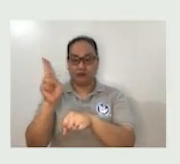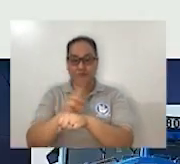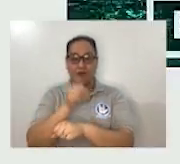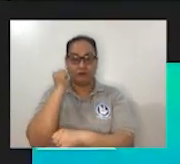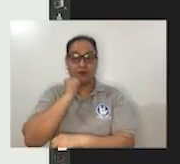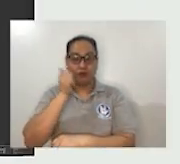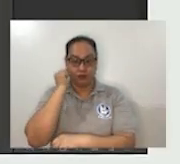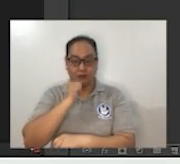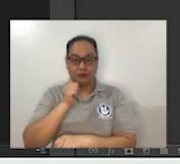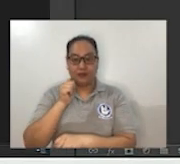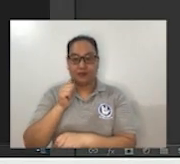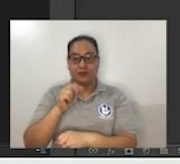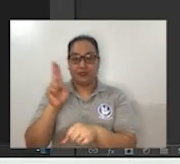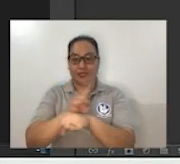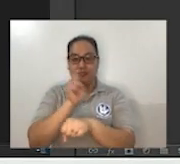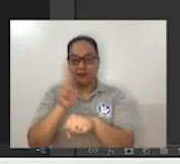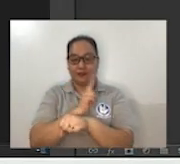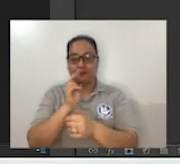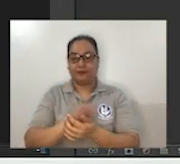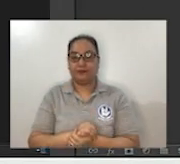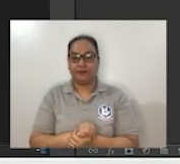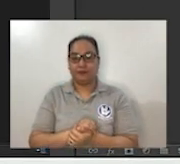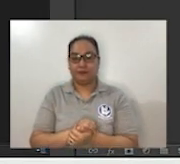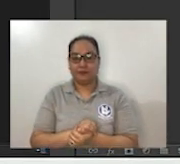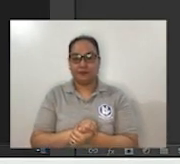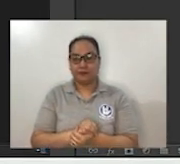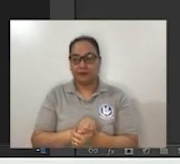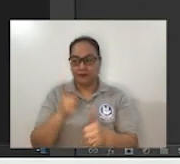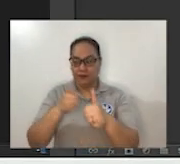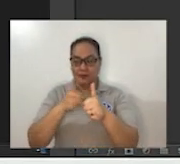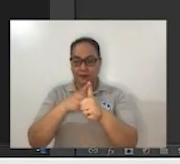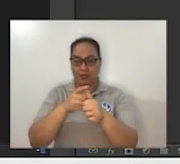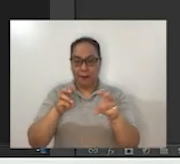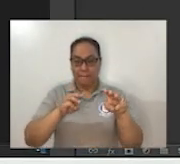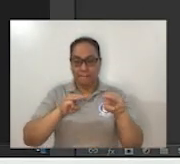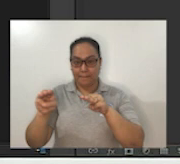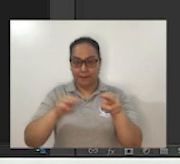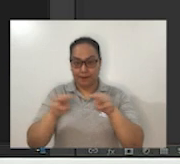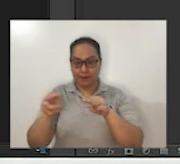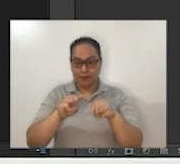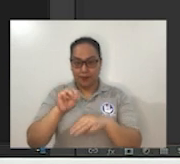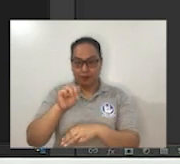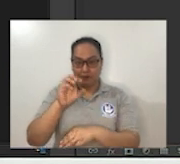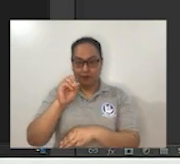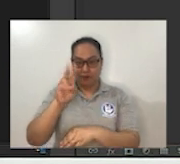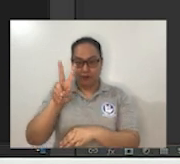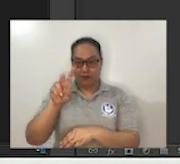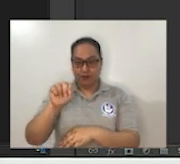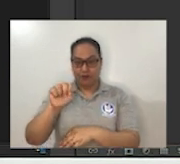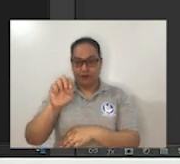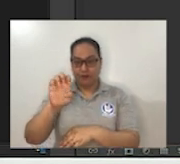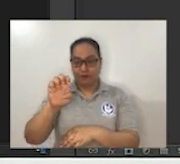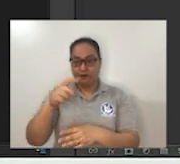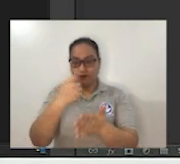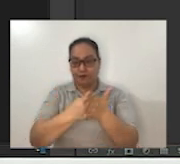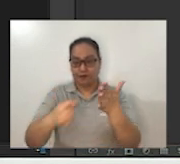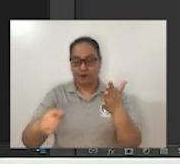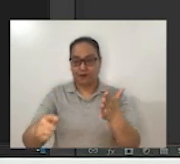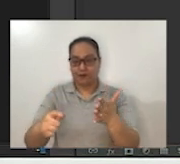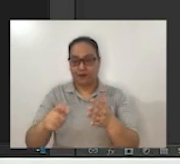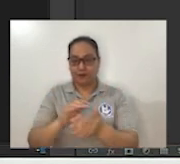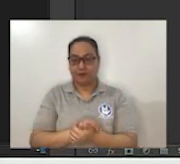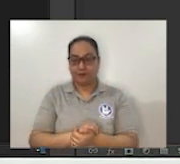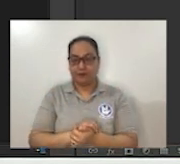ginagamit. Una, andyan ang move tool. Kung di pa kayo nakakapag-move on, andyan ang move